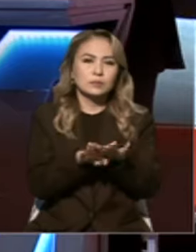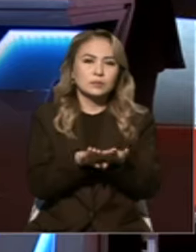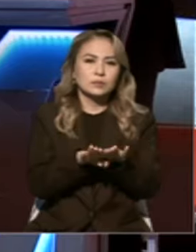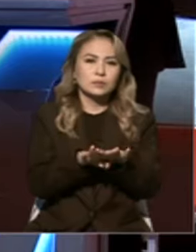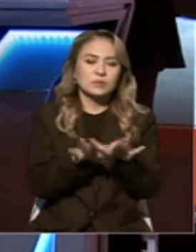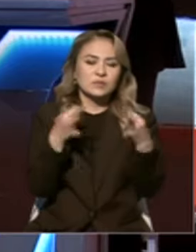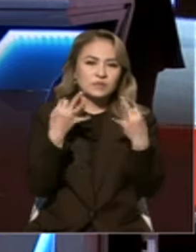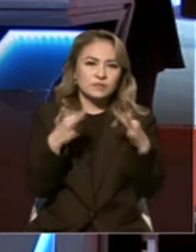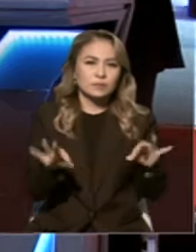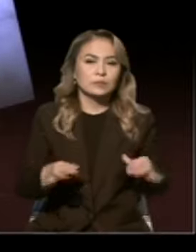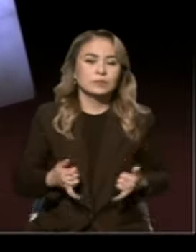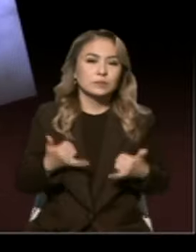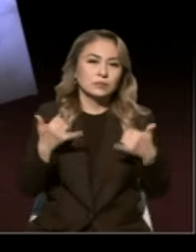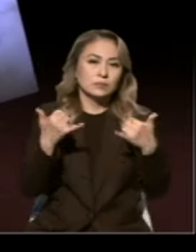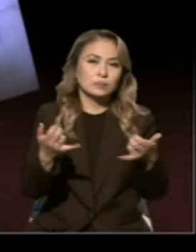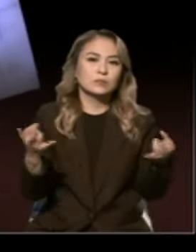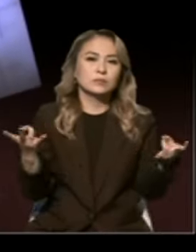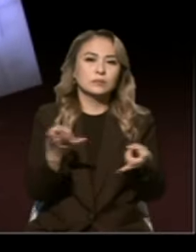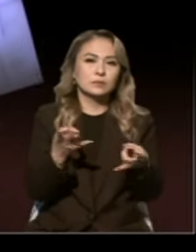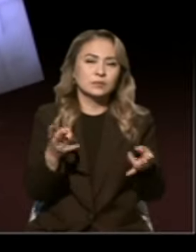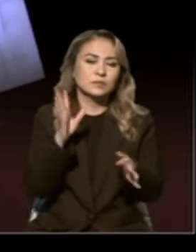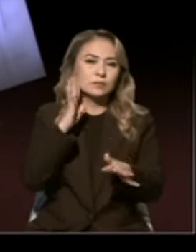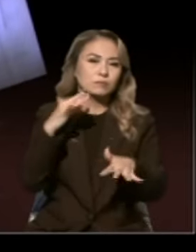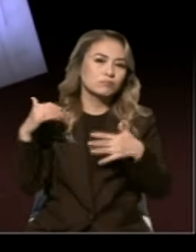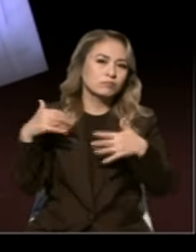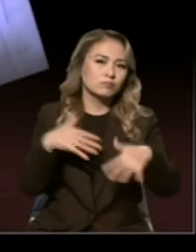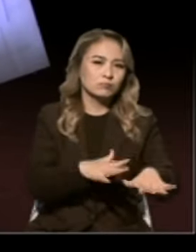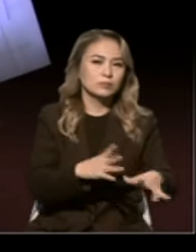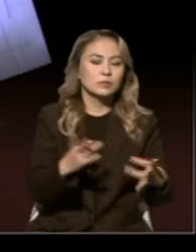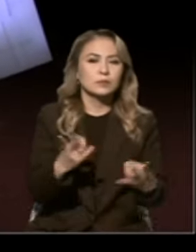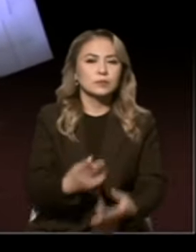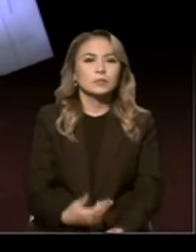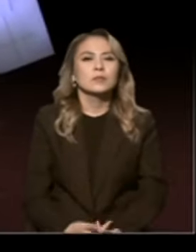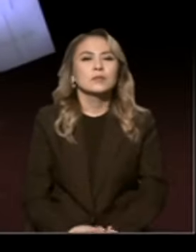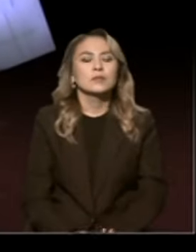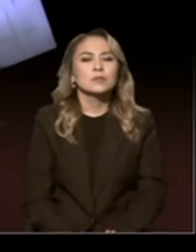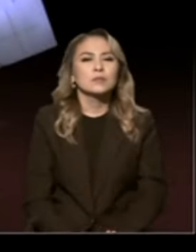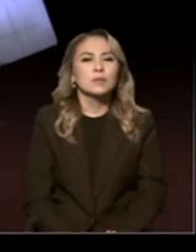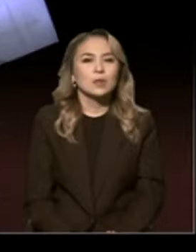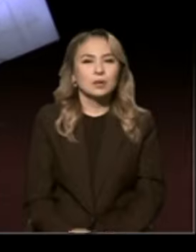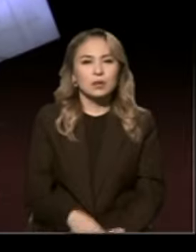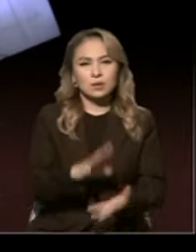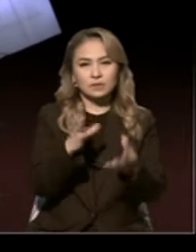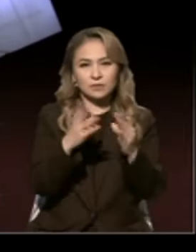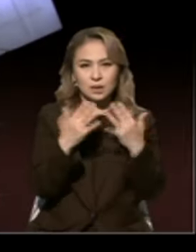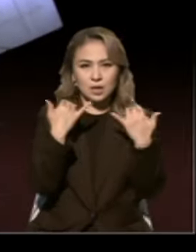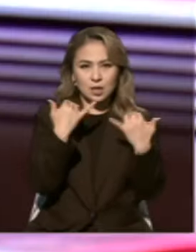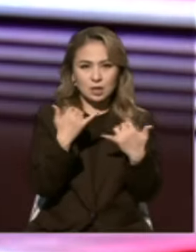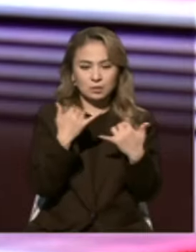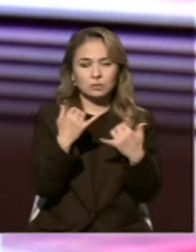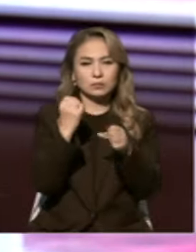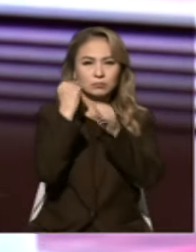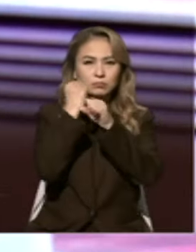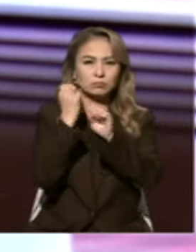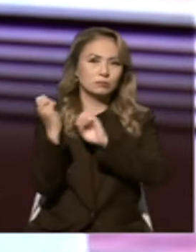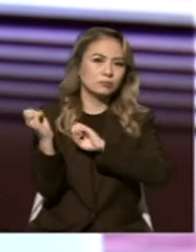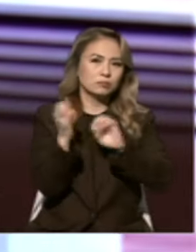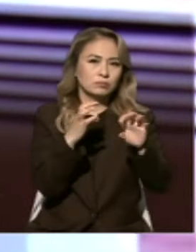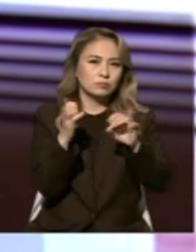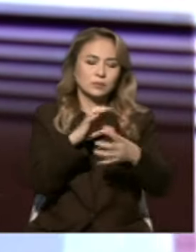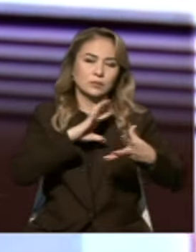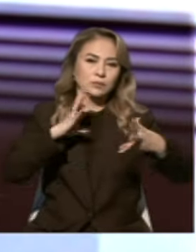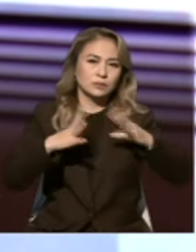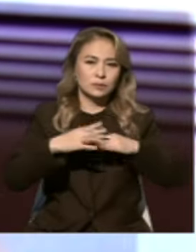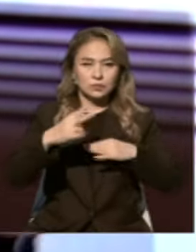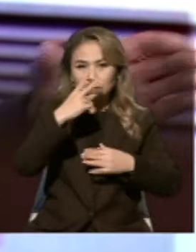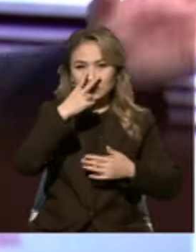суларға еркіндік беру керек. Өзінің арнасымен ағызып жіберіп отыру керек болды. Сол ғана шешеді. Әйтпесе қазір мысалы қаппен апарып, нетіп атқан енді нәтижесін көріп